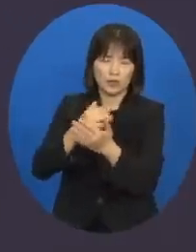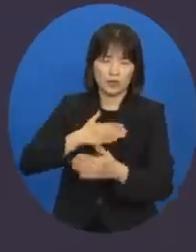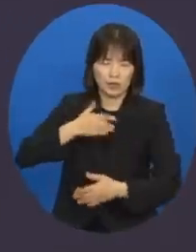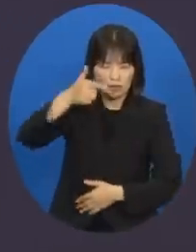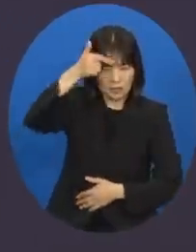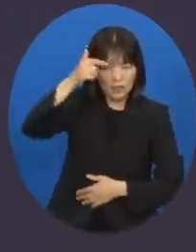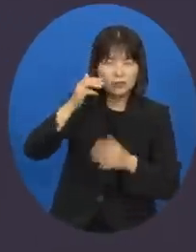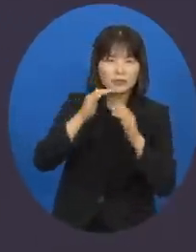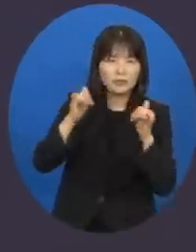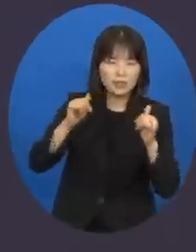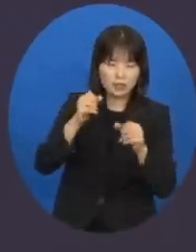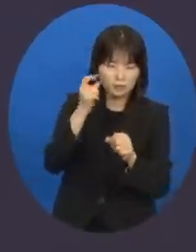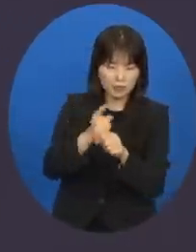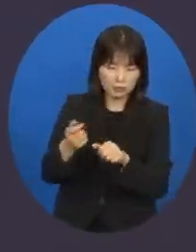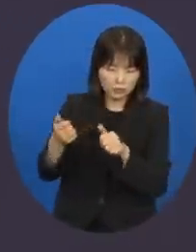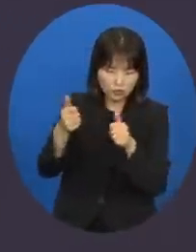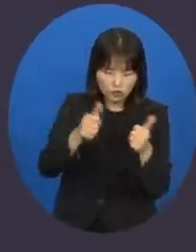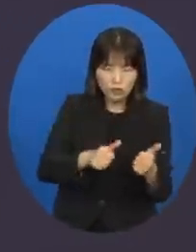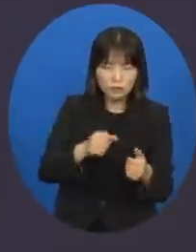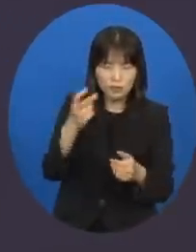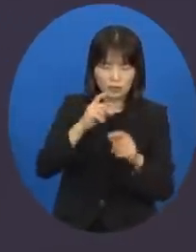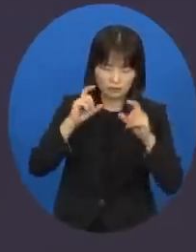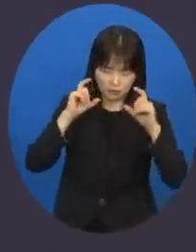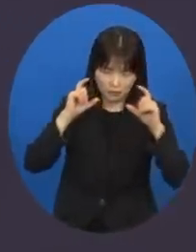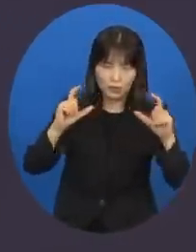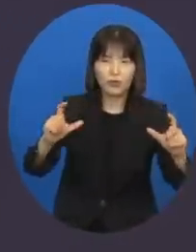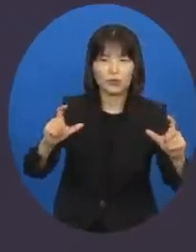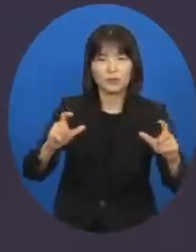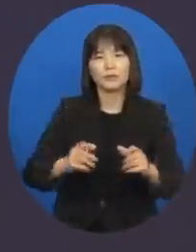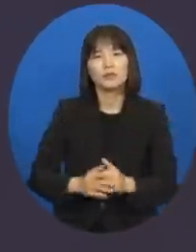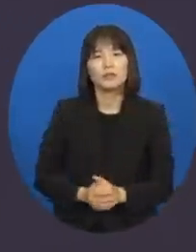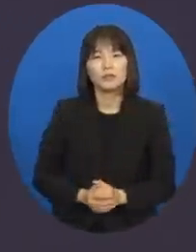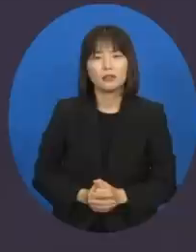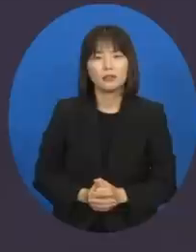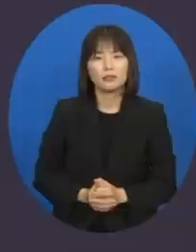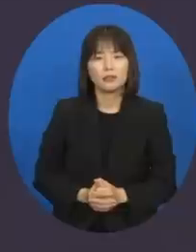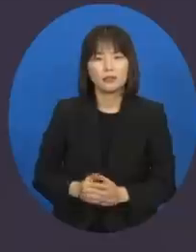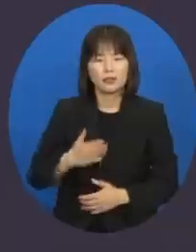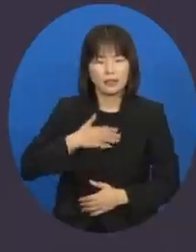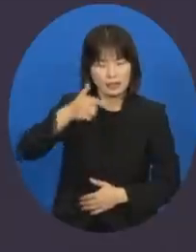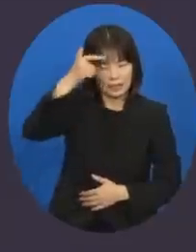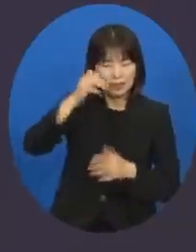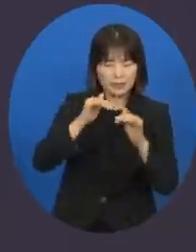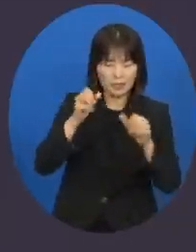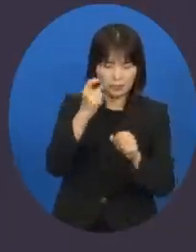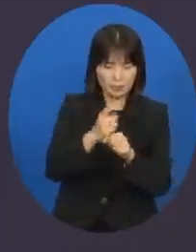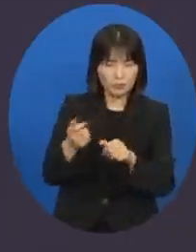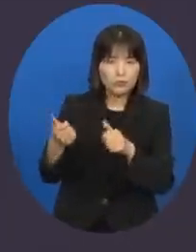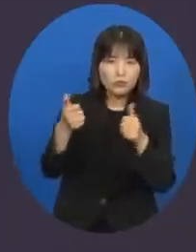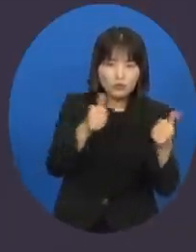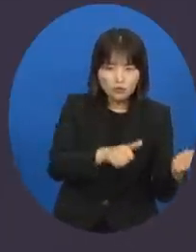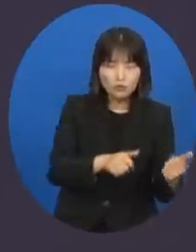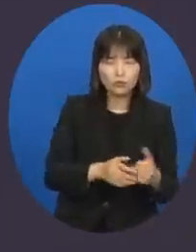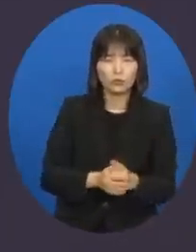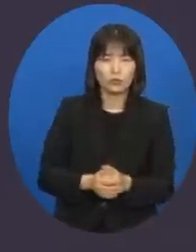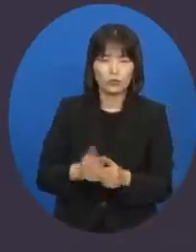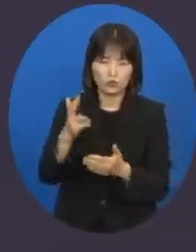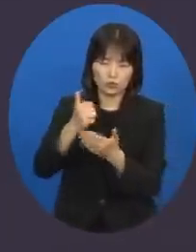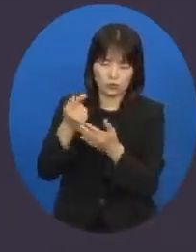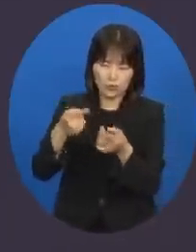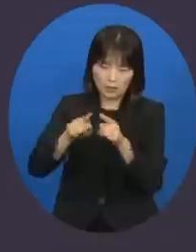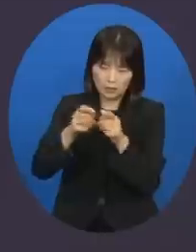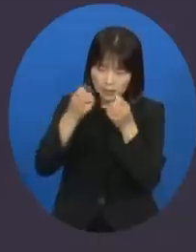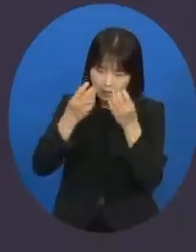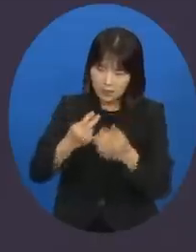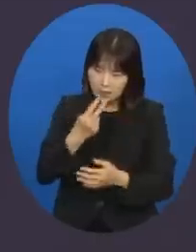이미 죽었음을 다시 한번 선언합니다. 나의 옛사람은 이미 죽고 주님과 함께 새로운 생명을